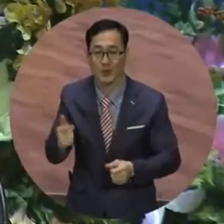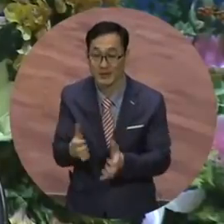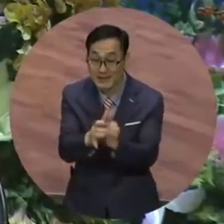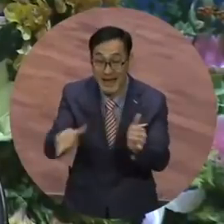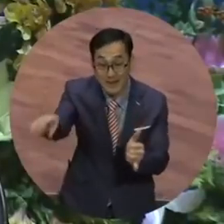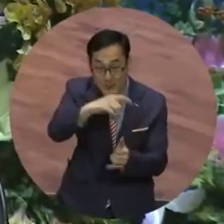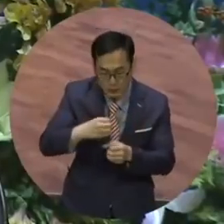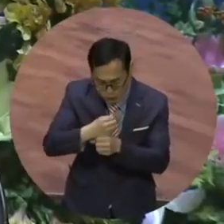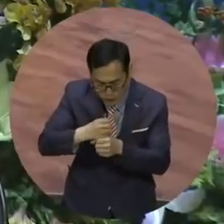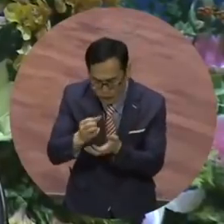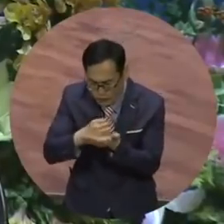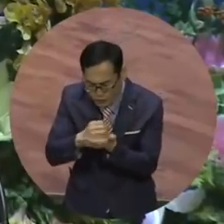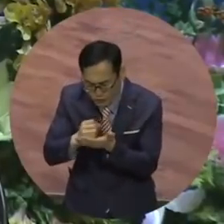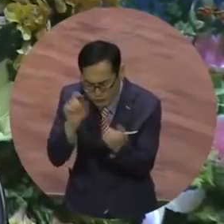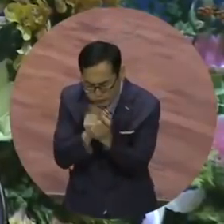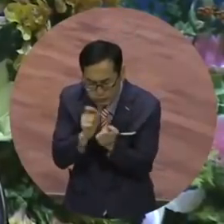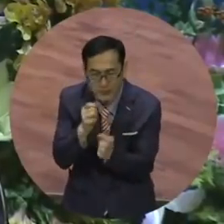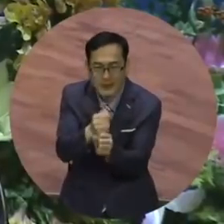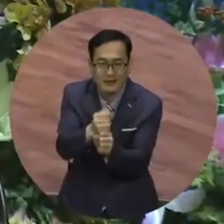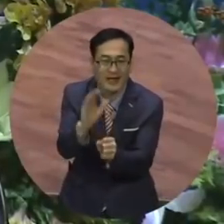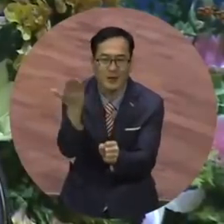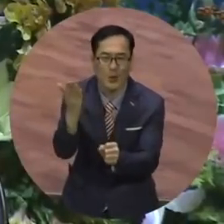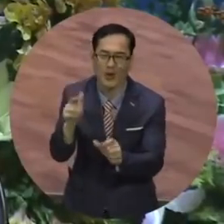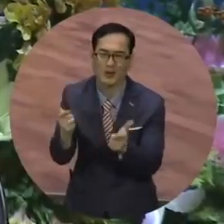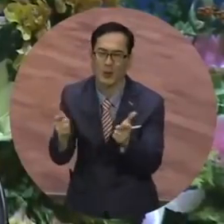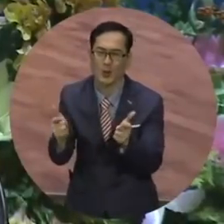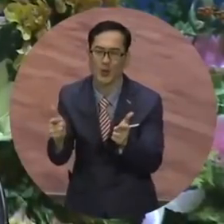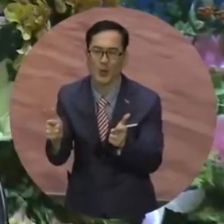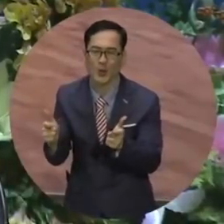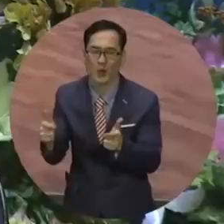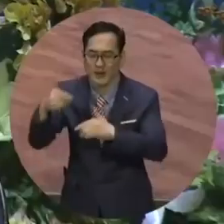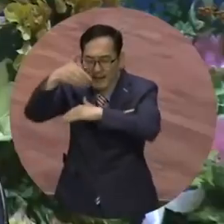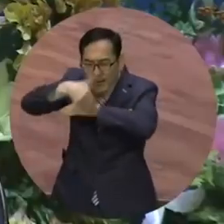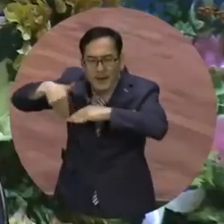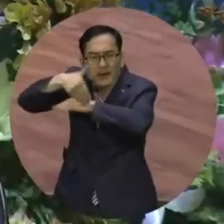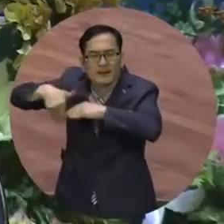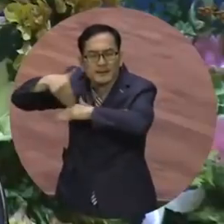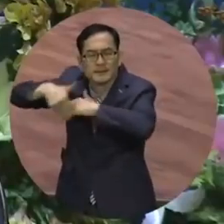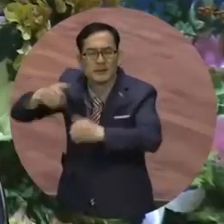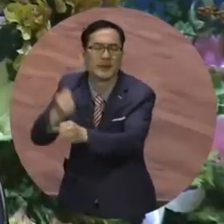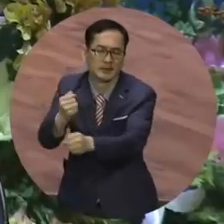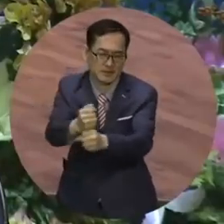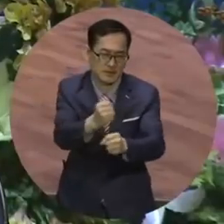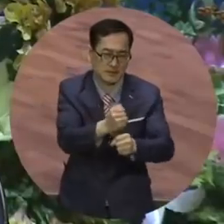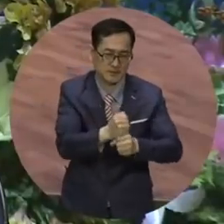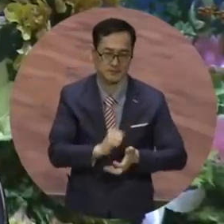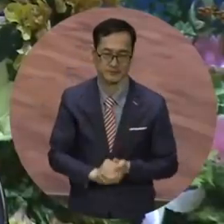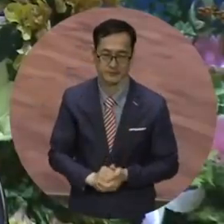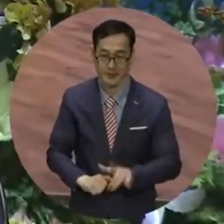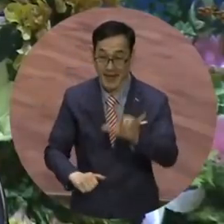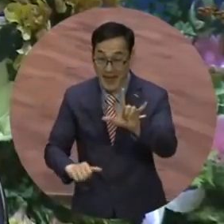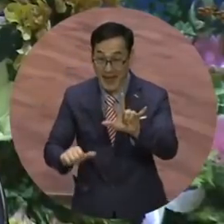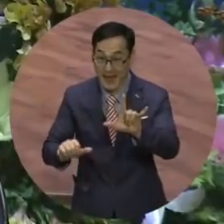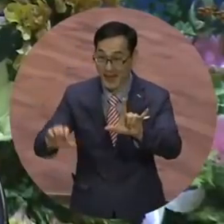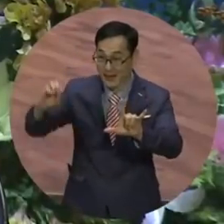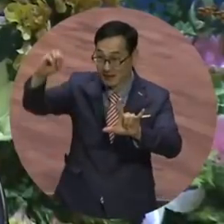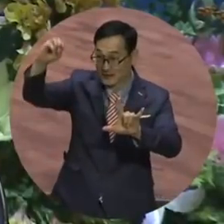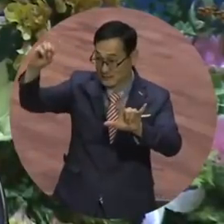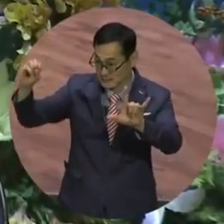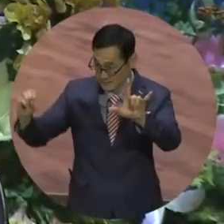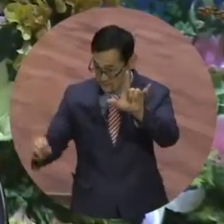아니에요. 해와 지구의 각 거리가요 단 1도만 가까워도 타 죽어요, 얼어 죽어요.